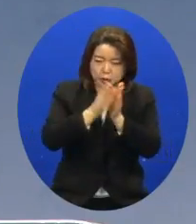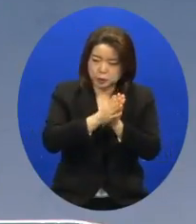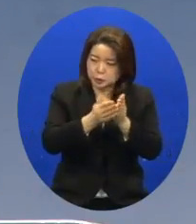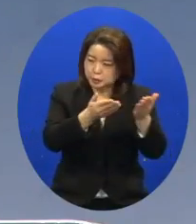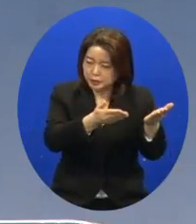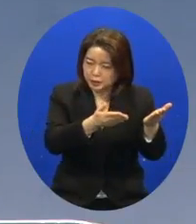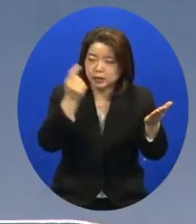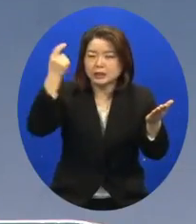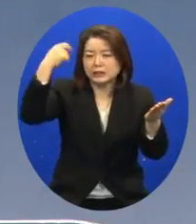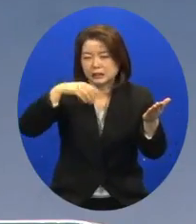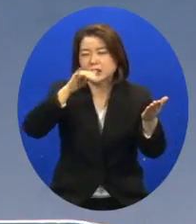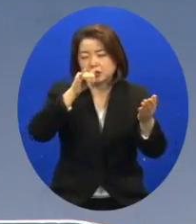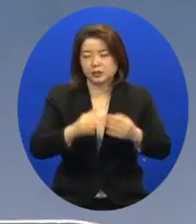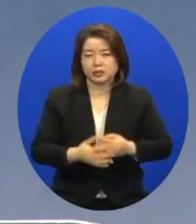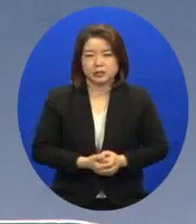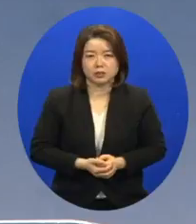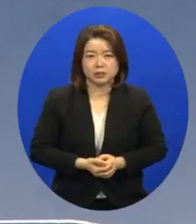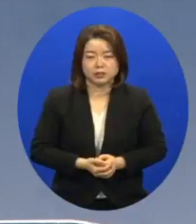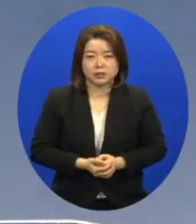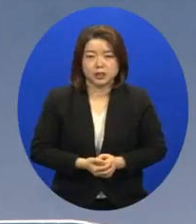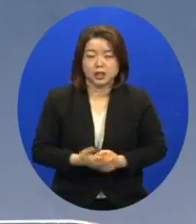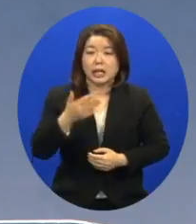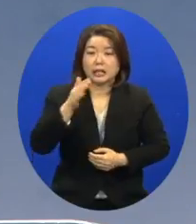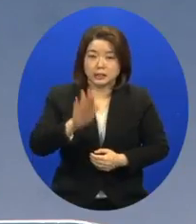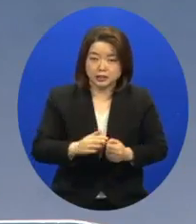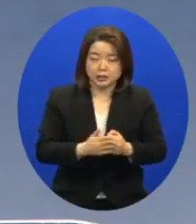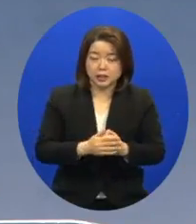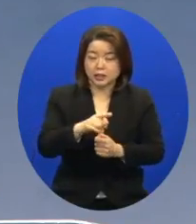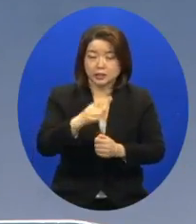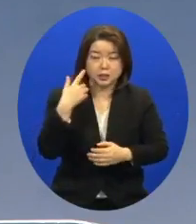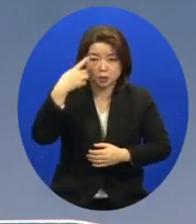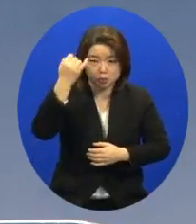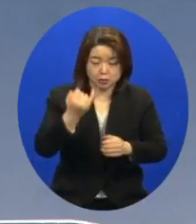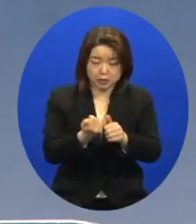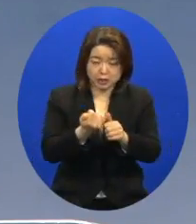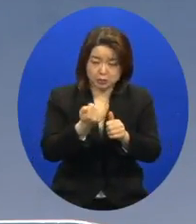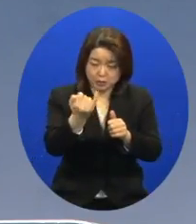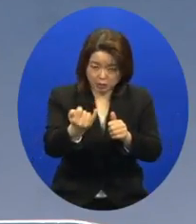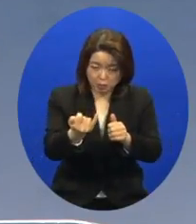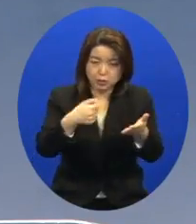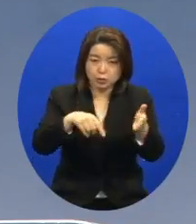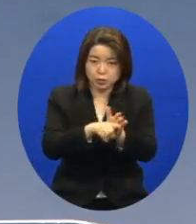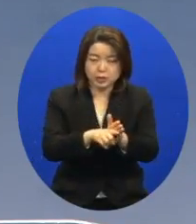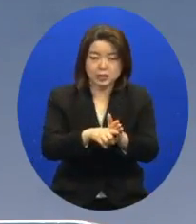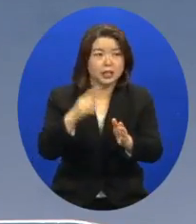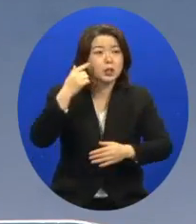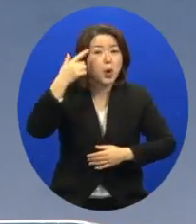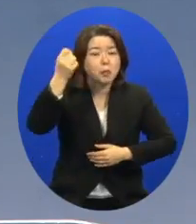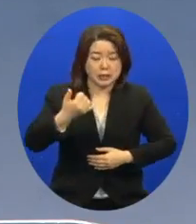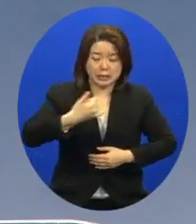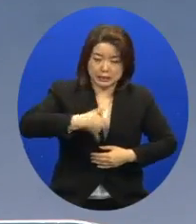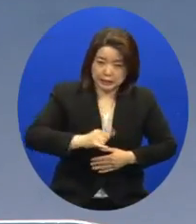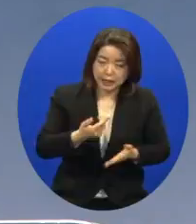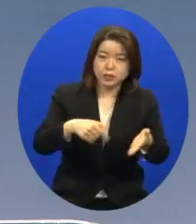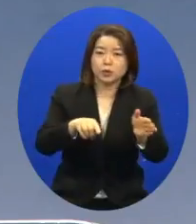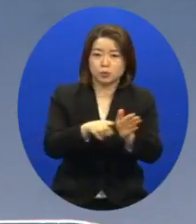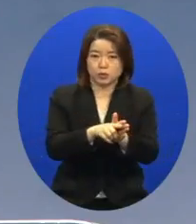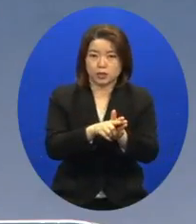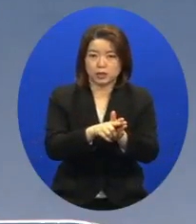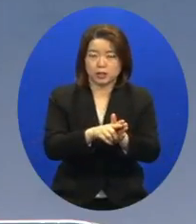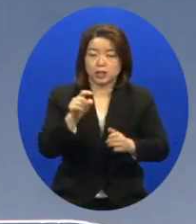느껴지는 기도였습니다 그런데 그 목사님의 사모님을 위하여 그 목사님의 자녀들을 위하여